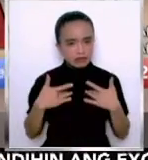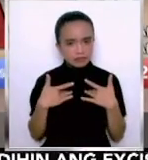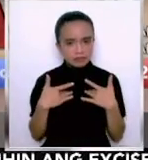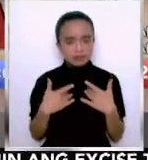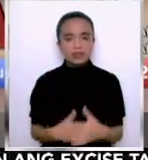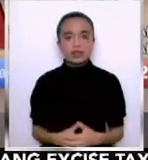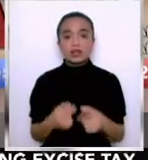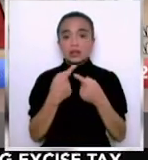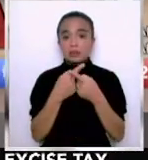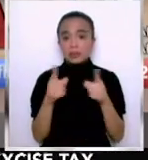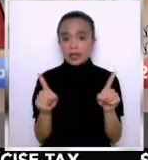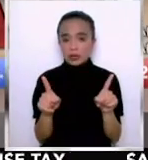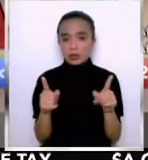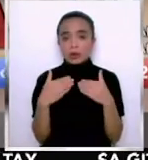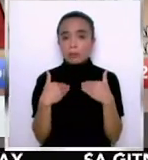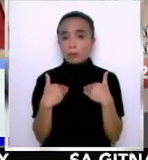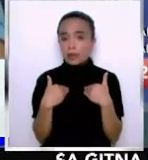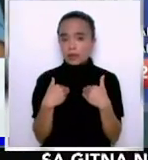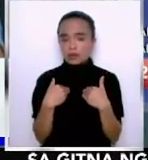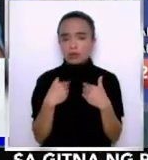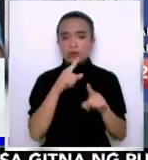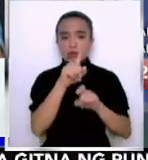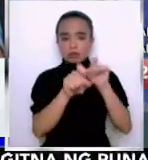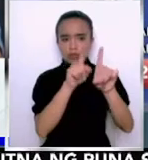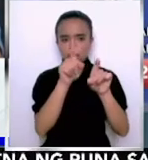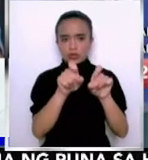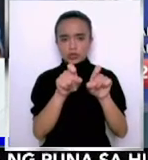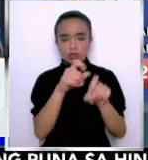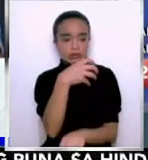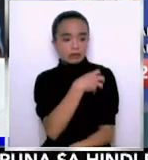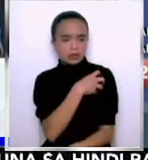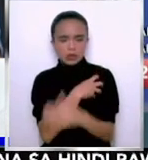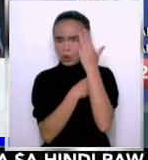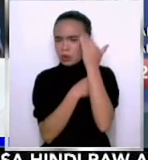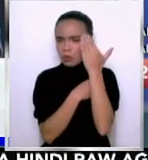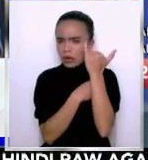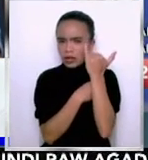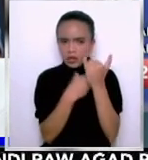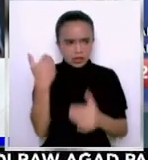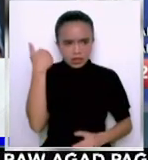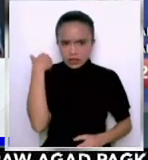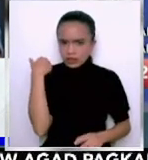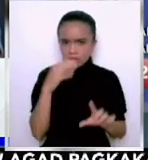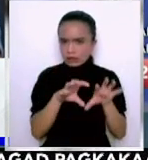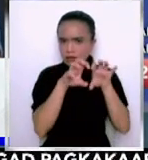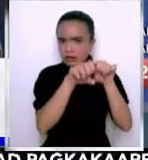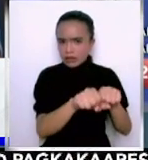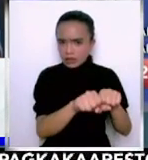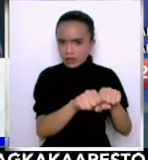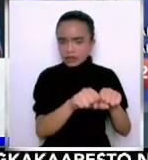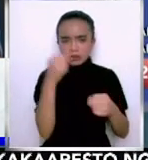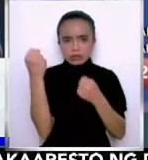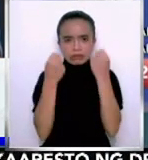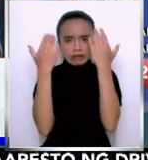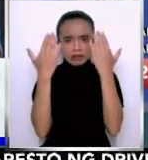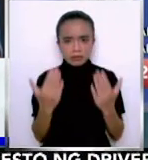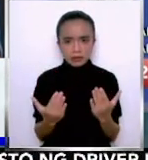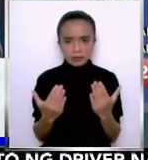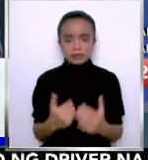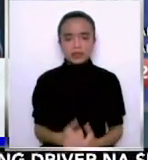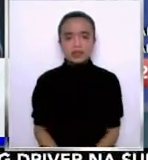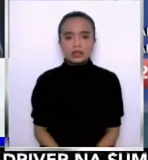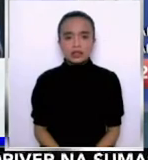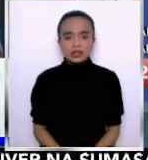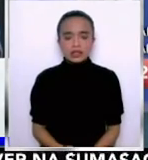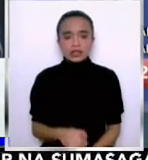mga kumukwestiyon sa PNP kung bakit hindi pa raw na-aresto si San Vicente. Gaya umano ng